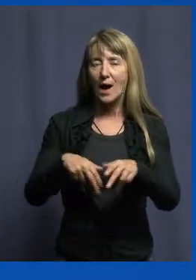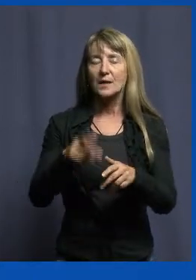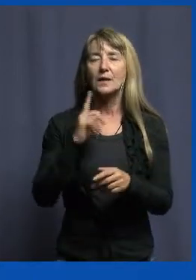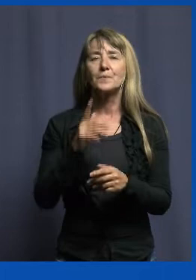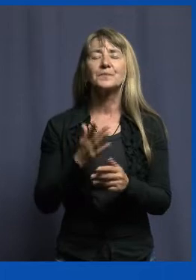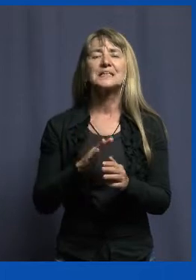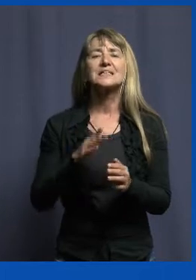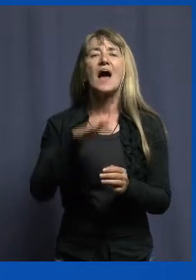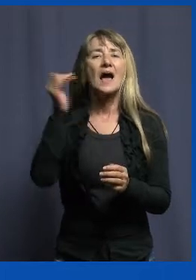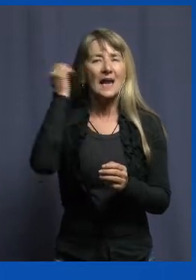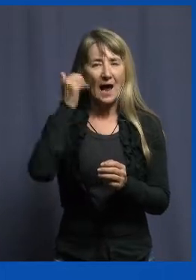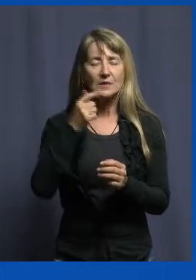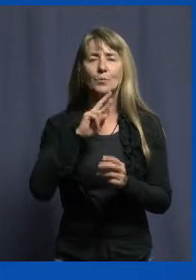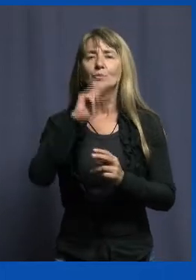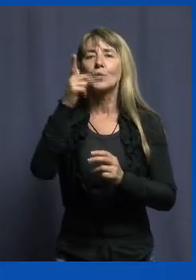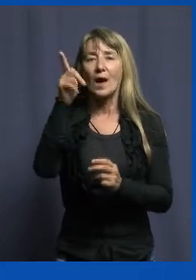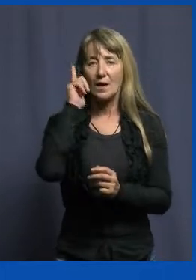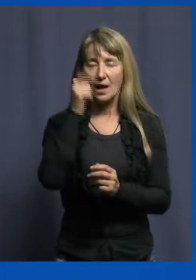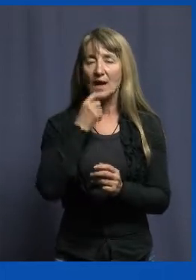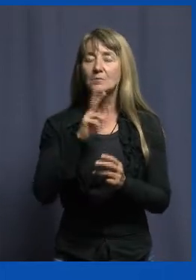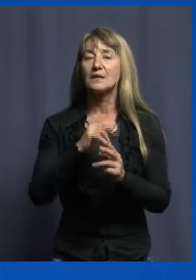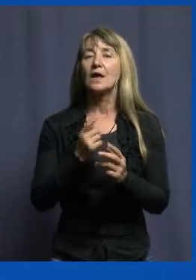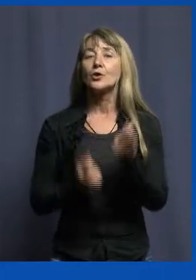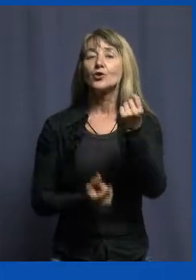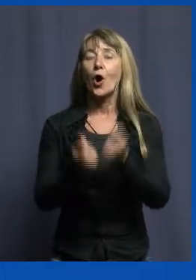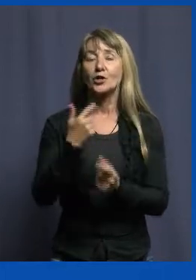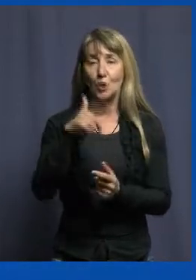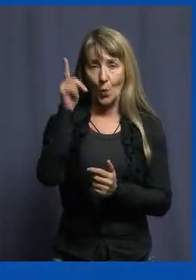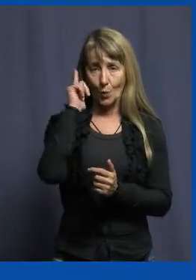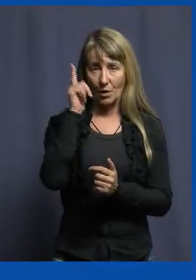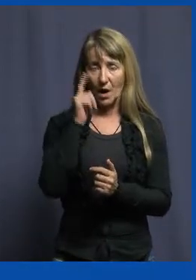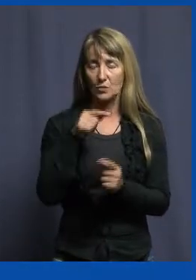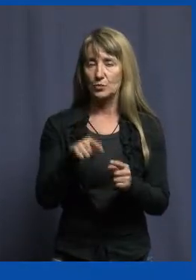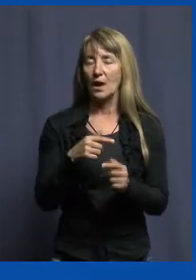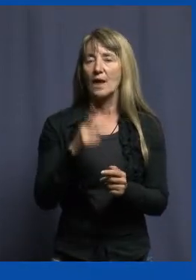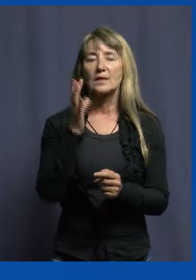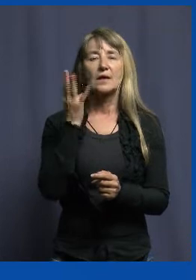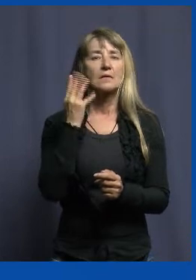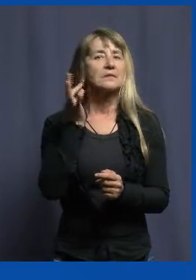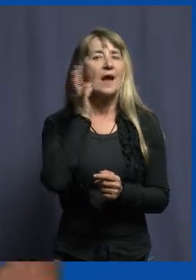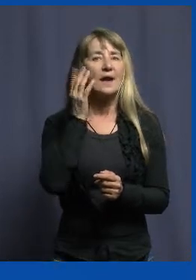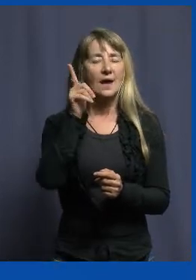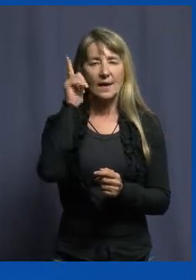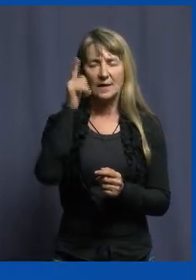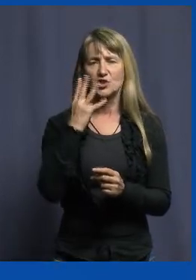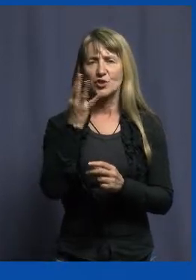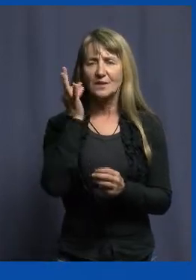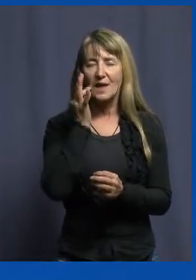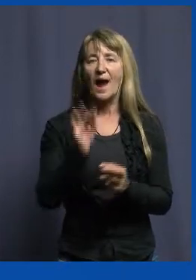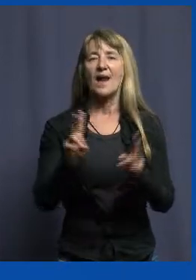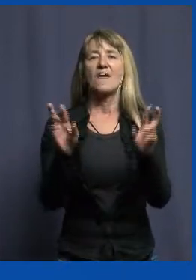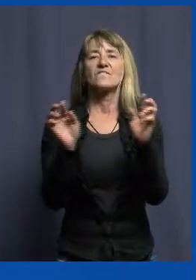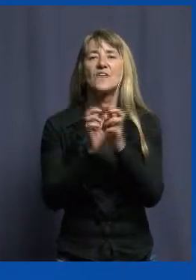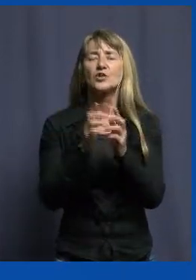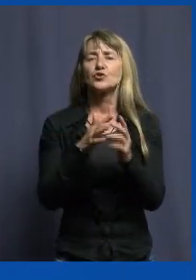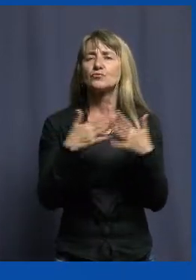sa granitom, onda imate drugi grad. A onda kad imate događaje u gradu, dan grada sa 4 dana, fešte u gradu,